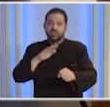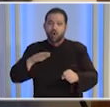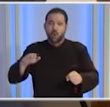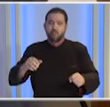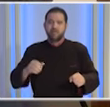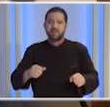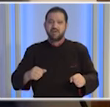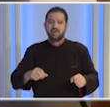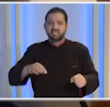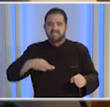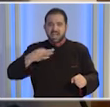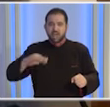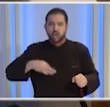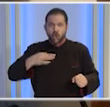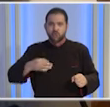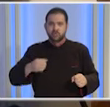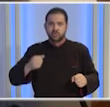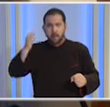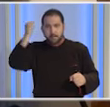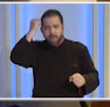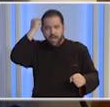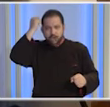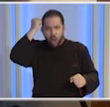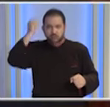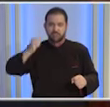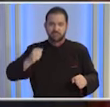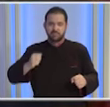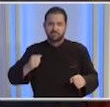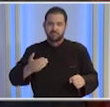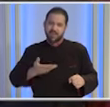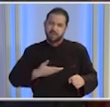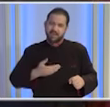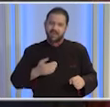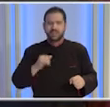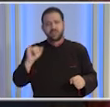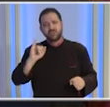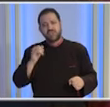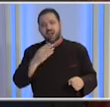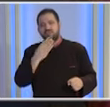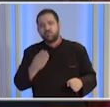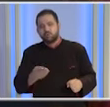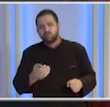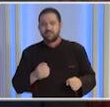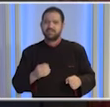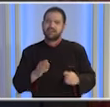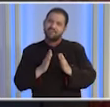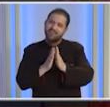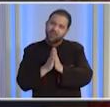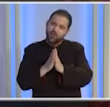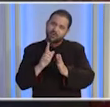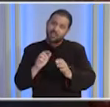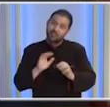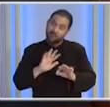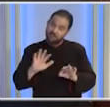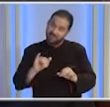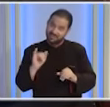pietroși, tari, care are rezistență de neam în neam. Părinte, vă mulțumesc. Vă rog să nu vă